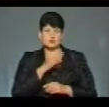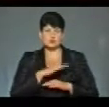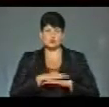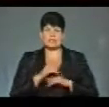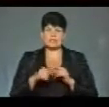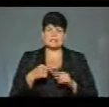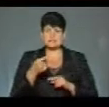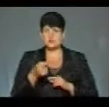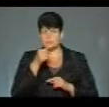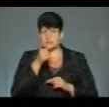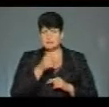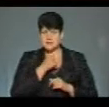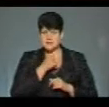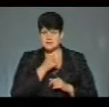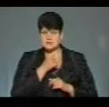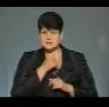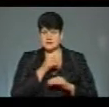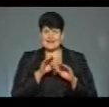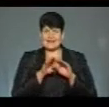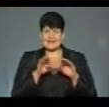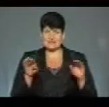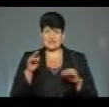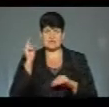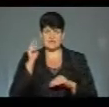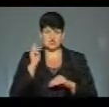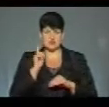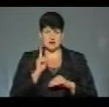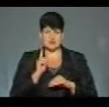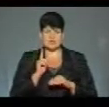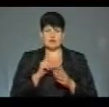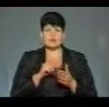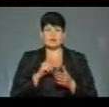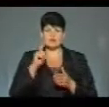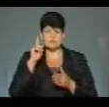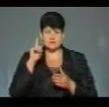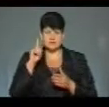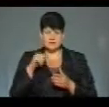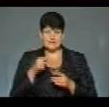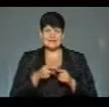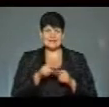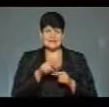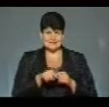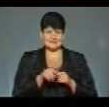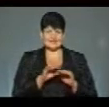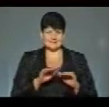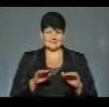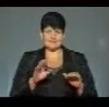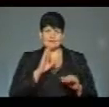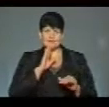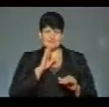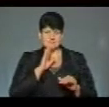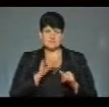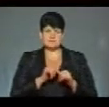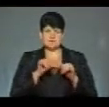на наступний місяць рівень навчання, умінь, знань і навичок цих учнів збільшився